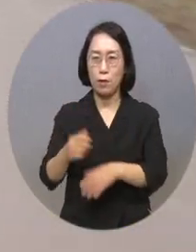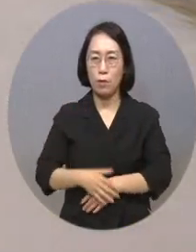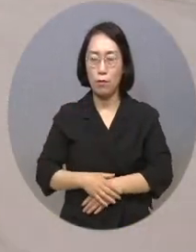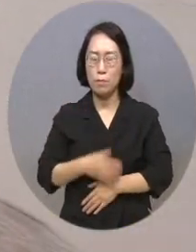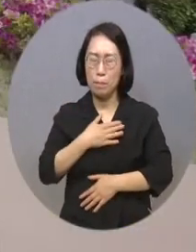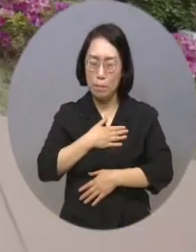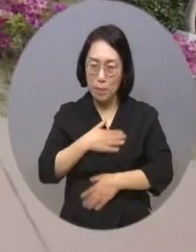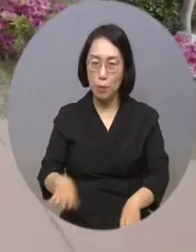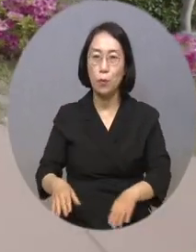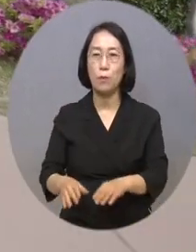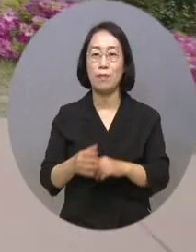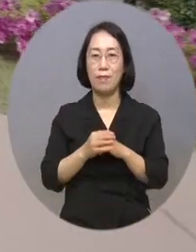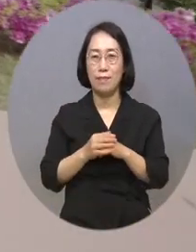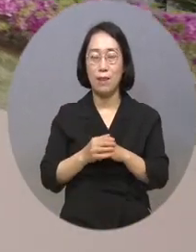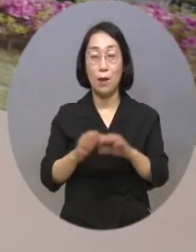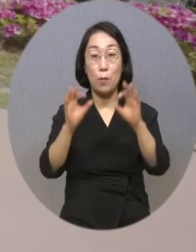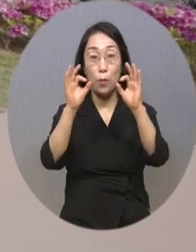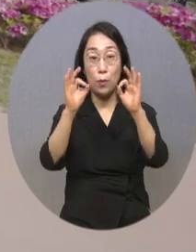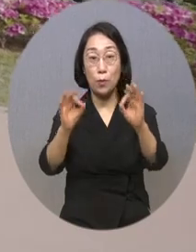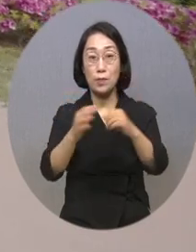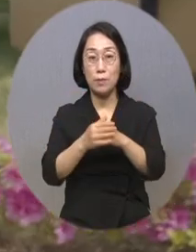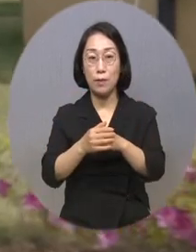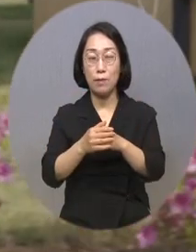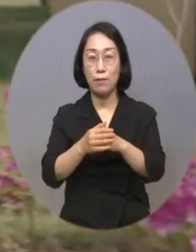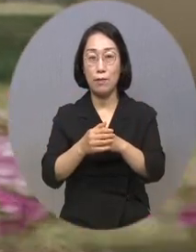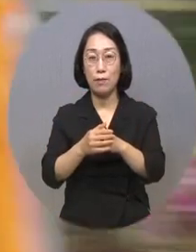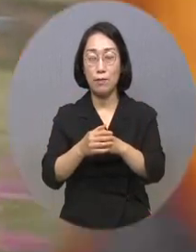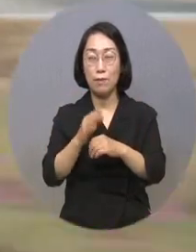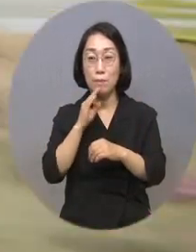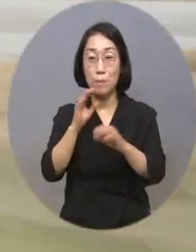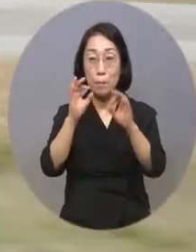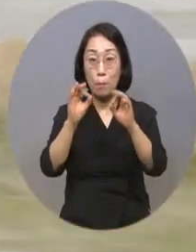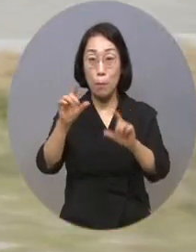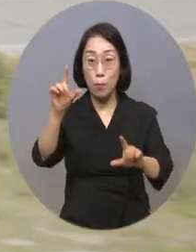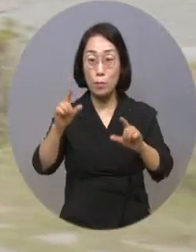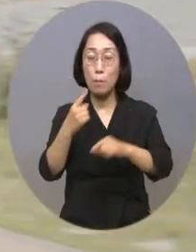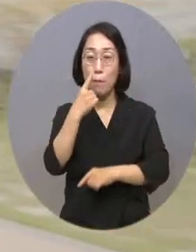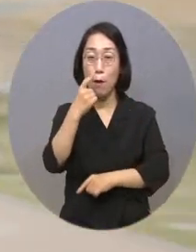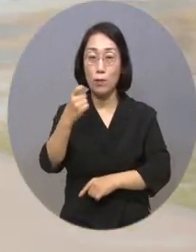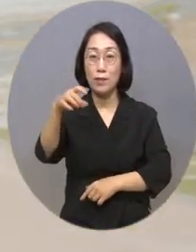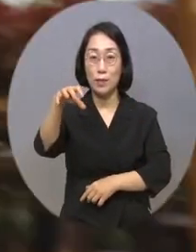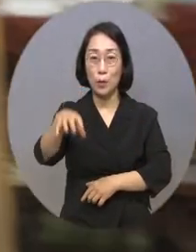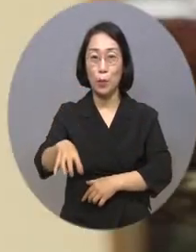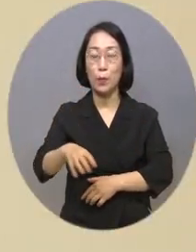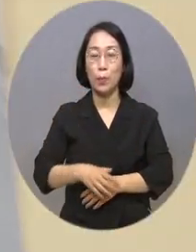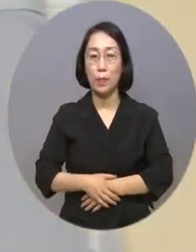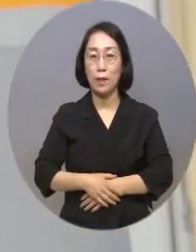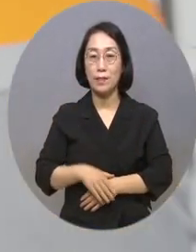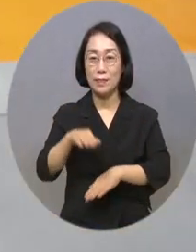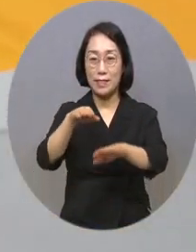있는 상태입니다. 보시면 앞쪽에 저 로맨틱카도 시동을 걸고 있습니다, 지금.